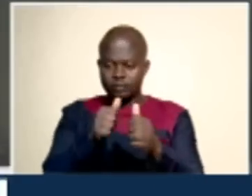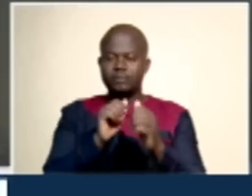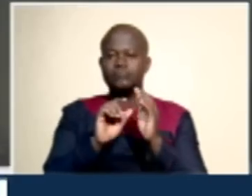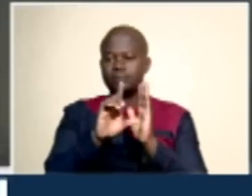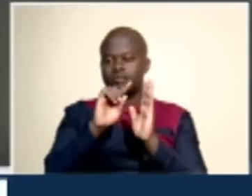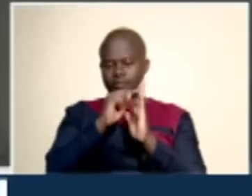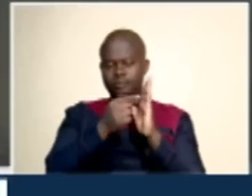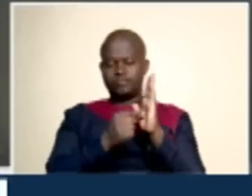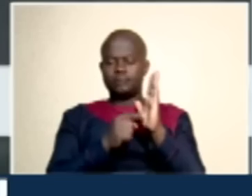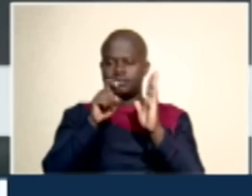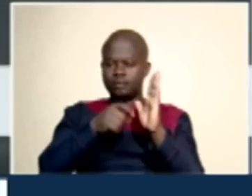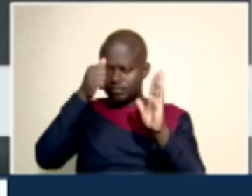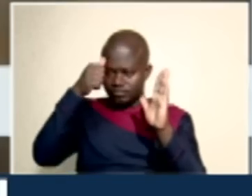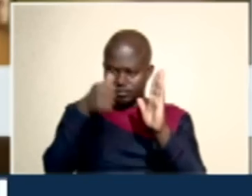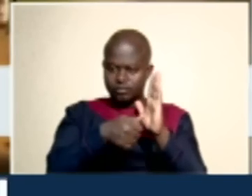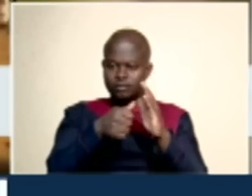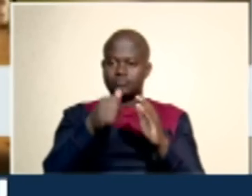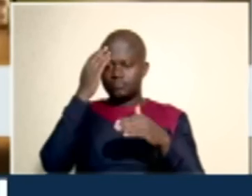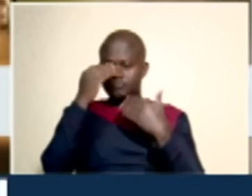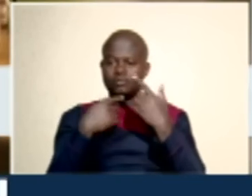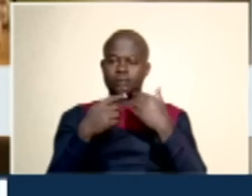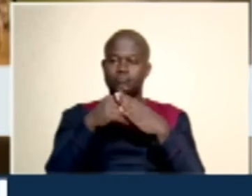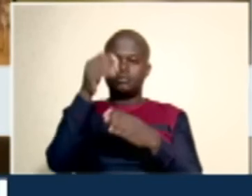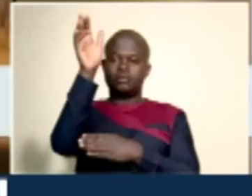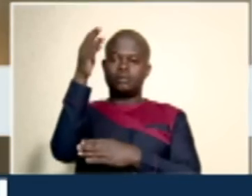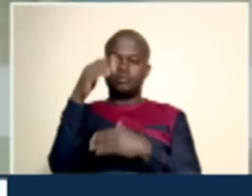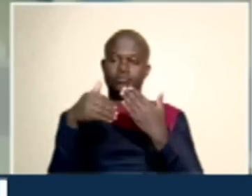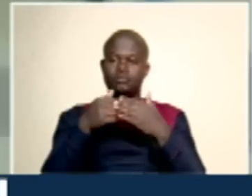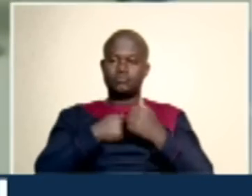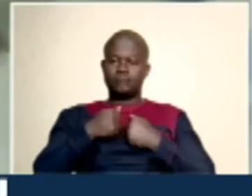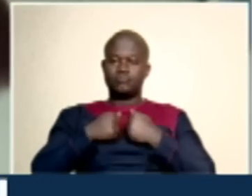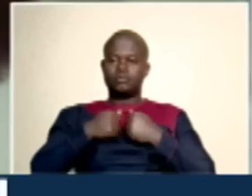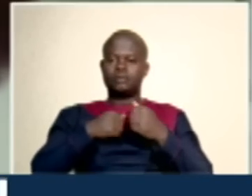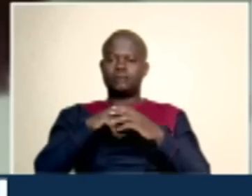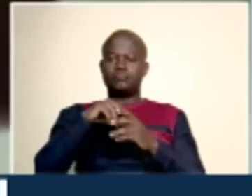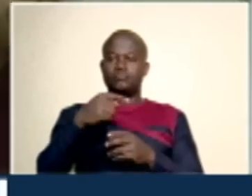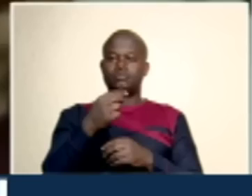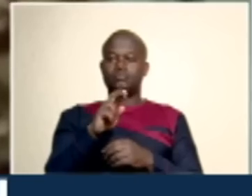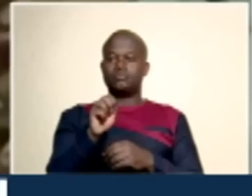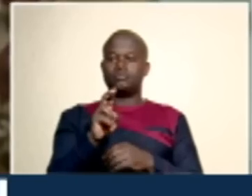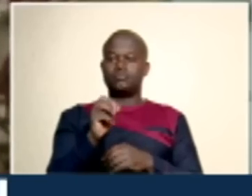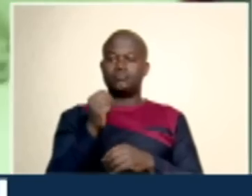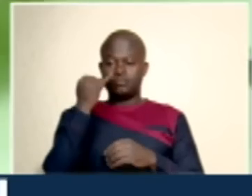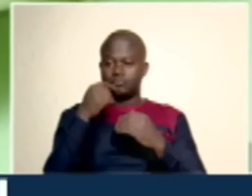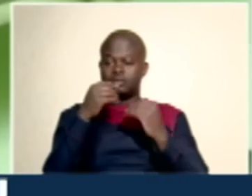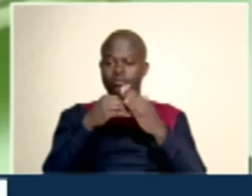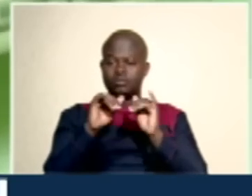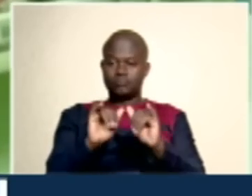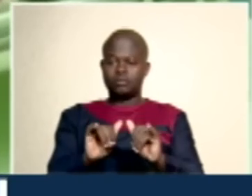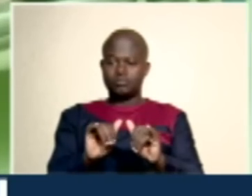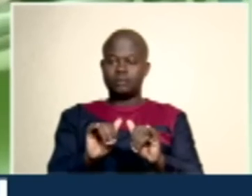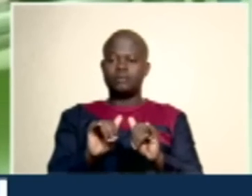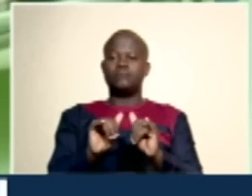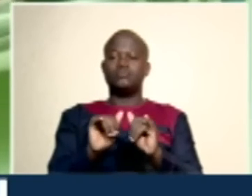guhabwa kubera yuko kuko nabikubwiye baravugana na ambasade y'u Rwanda i Khartoum niba babwiye bati muguma ngaho